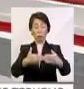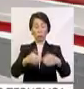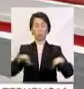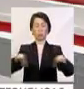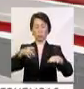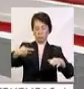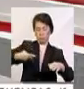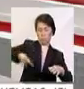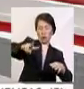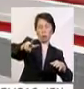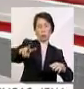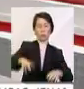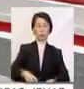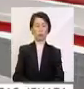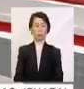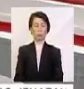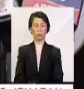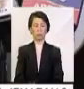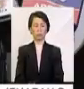melakukan sepakan.